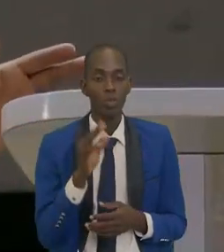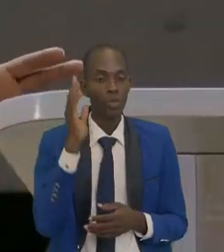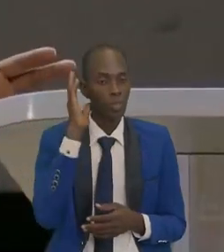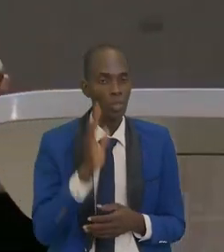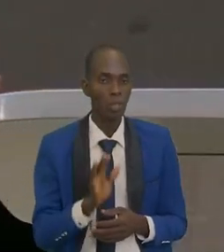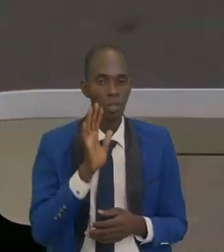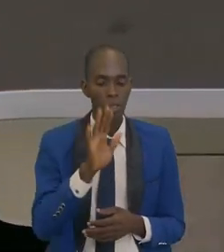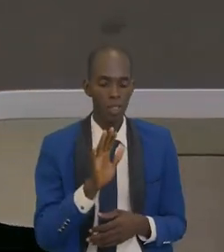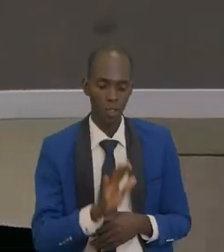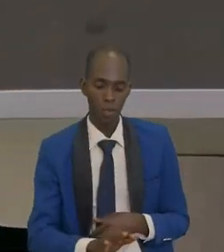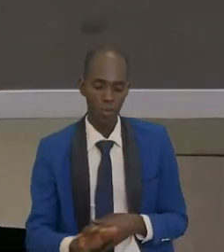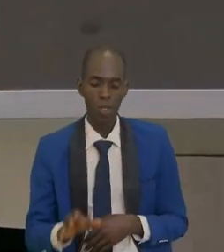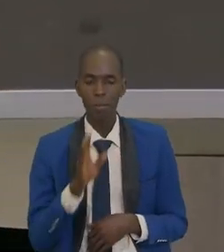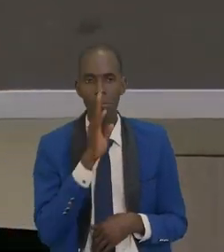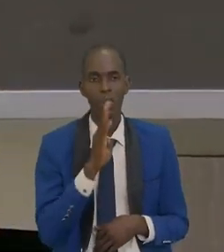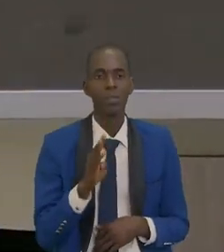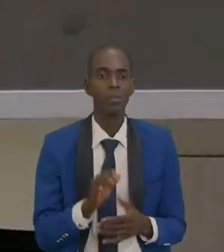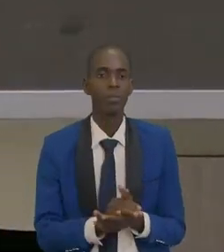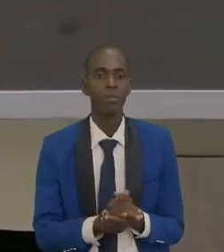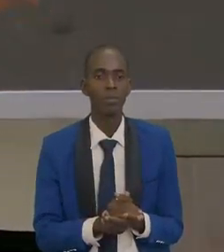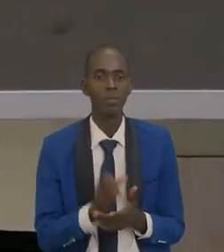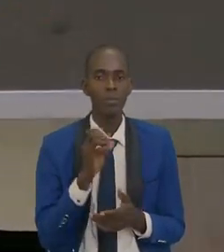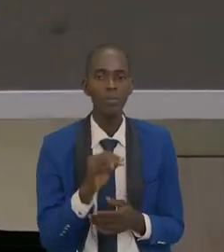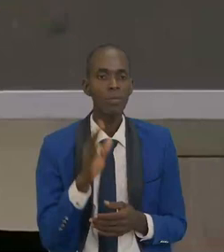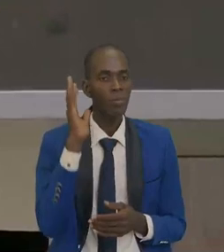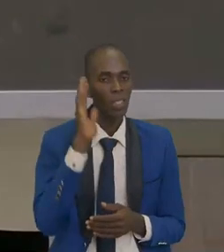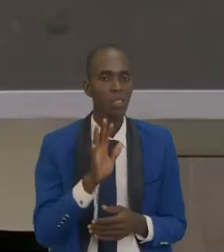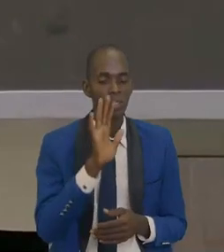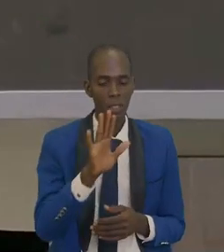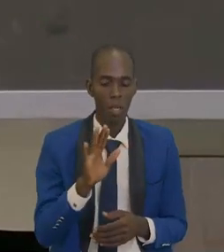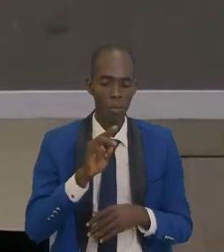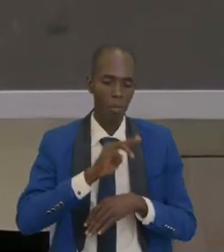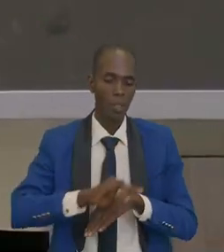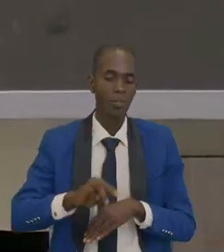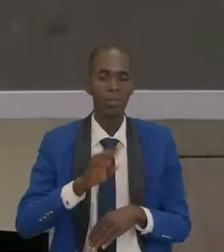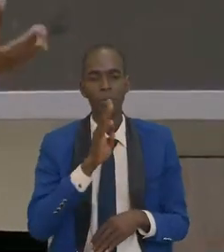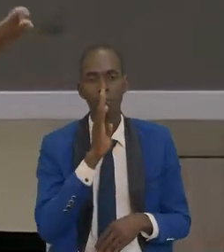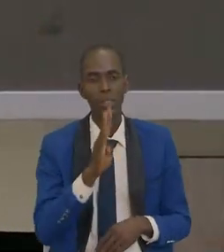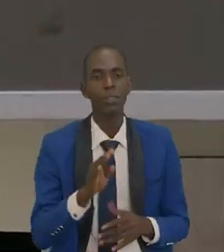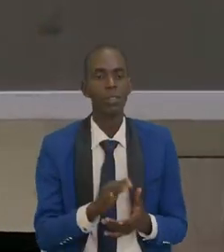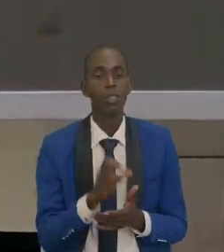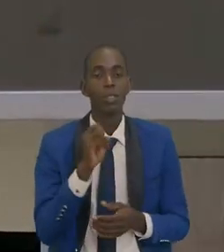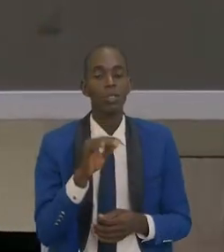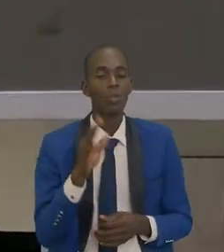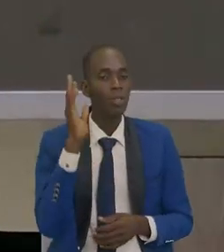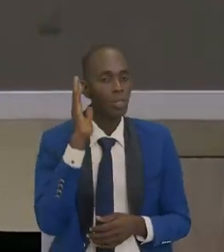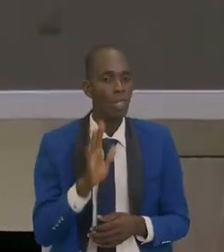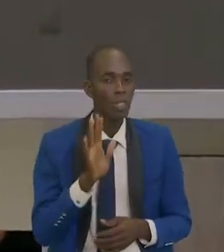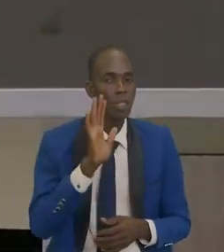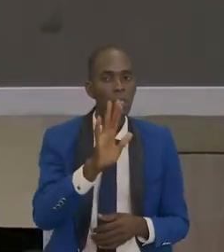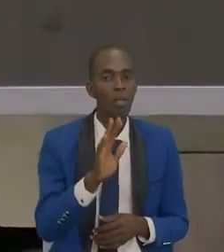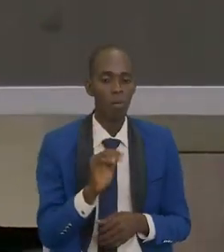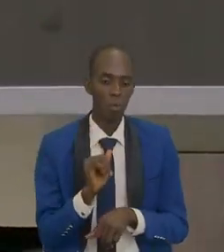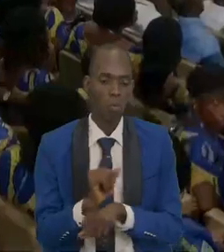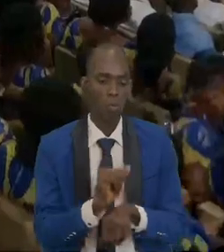Selon telle sera ta postérité, tel sera ton ministère. Telle sera